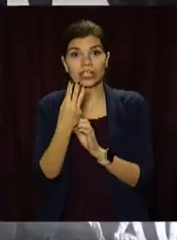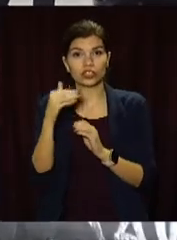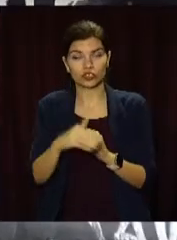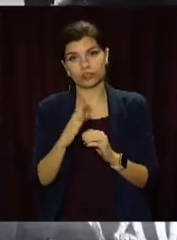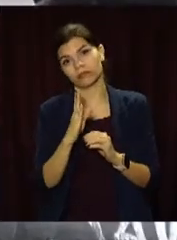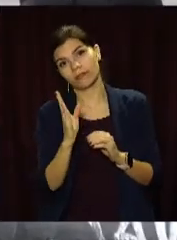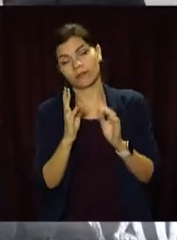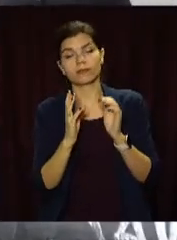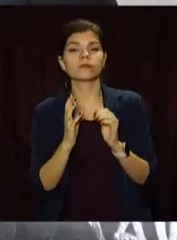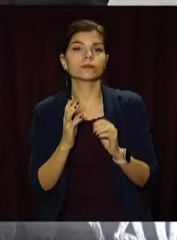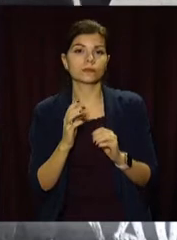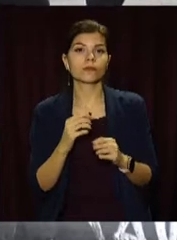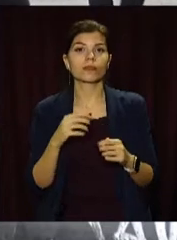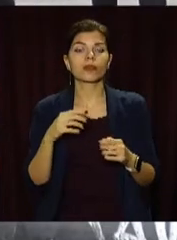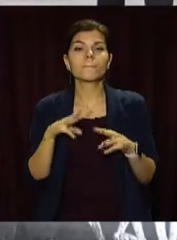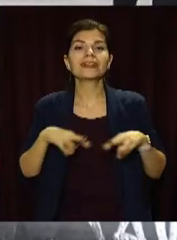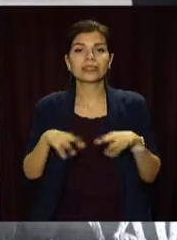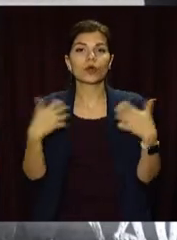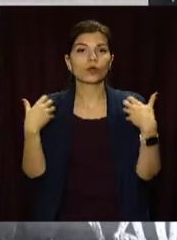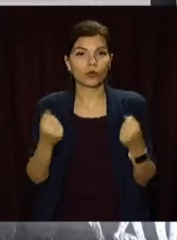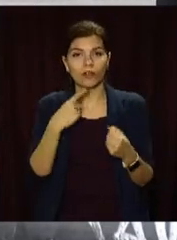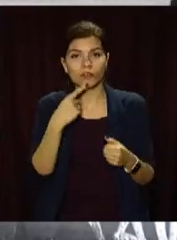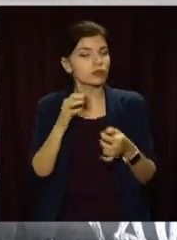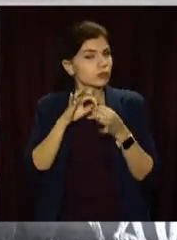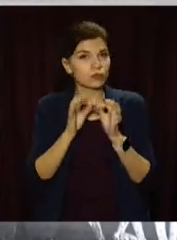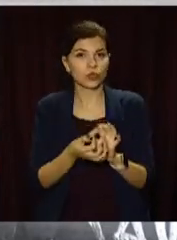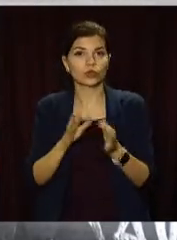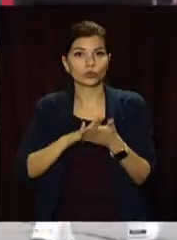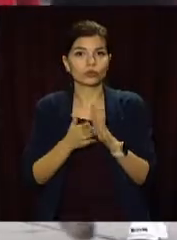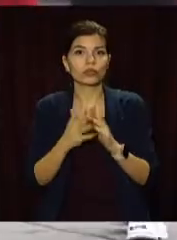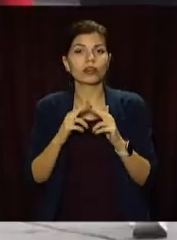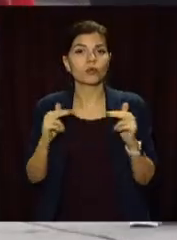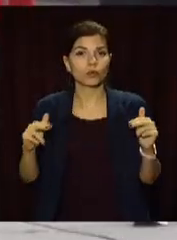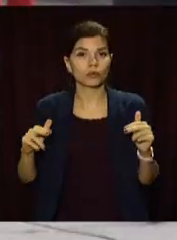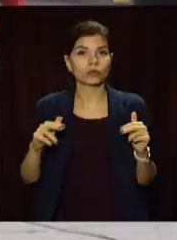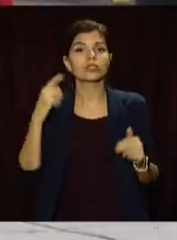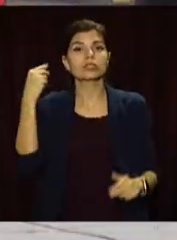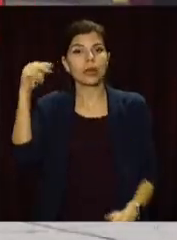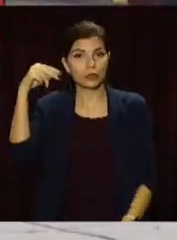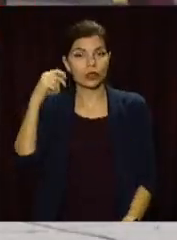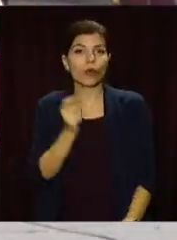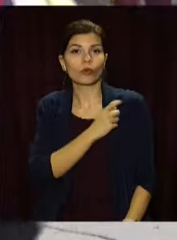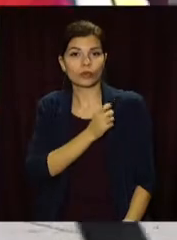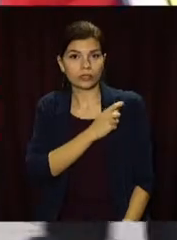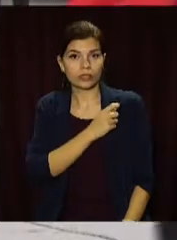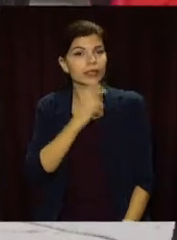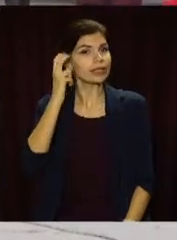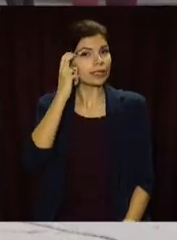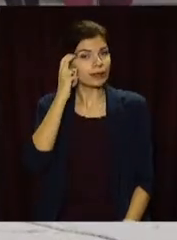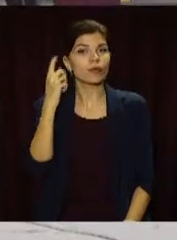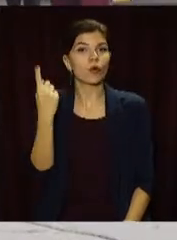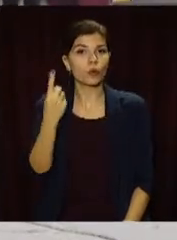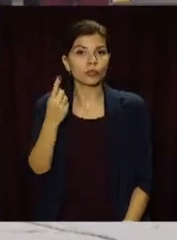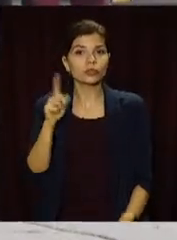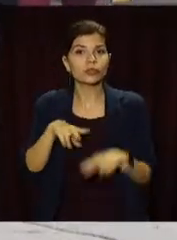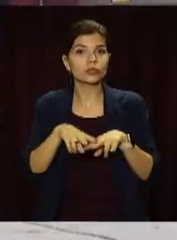ковід. У Міністерстві охорони здоров'я кажуть, найскладніша ситуація у Дніпропетровській, Запорізькій, Одеській, Київській областях